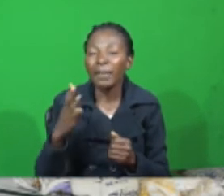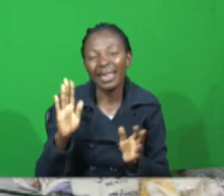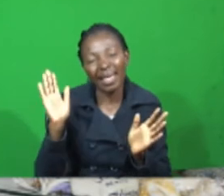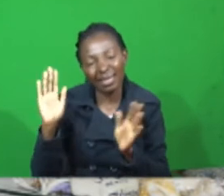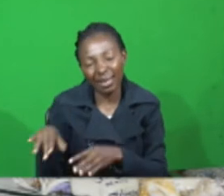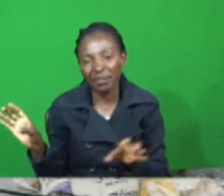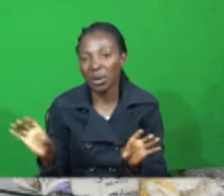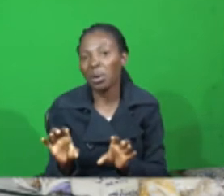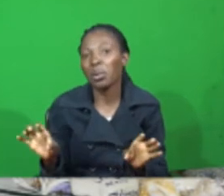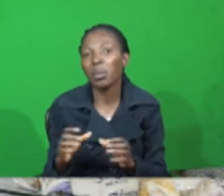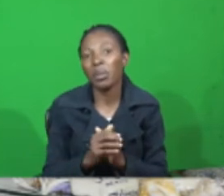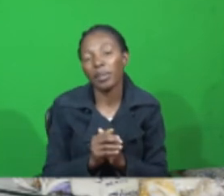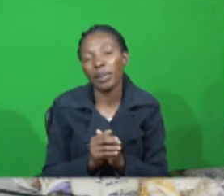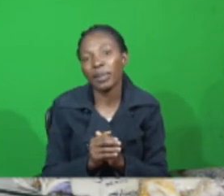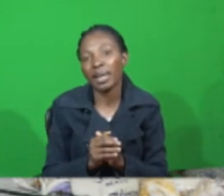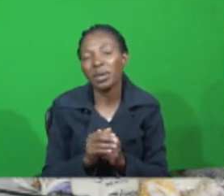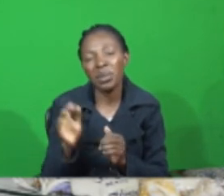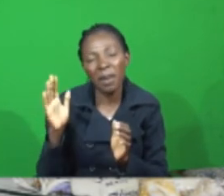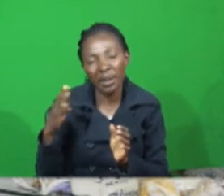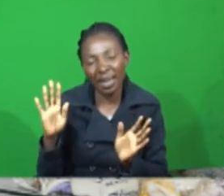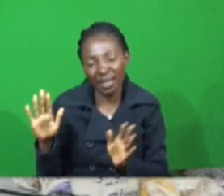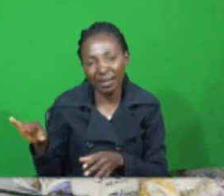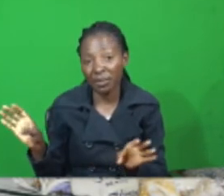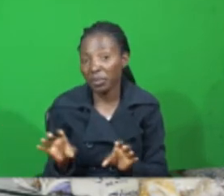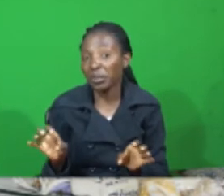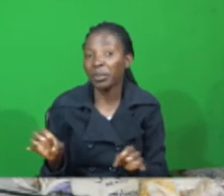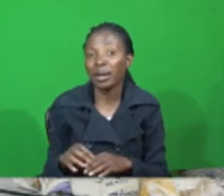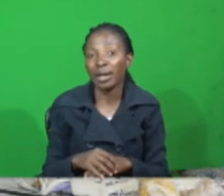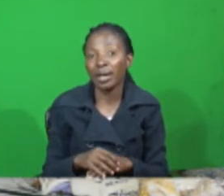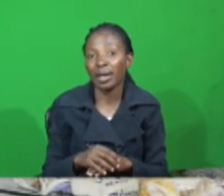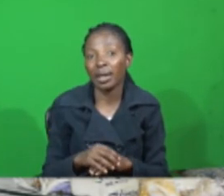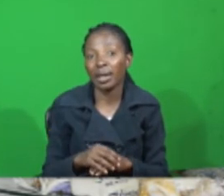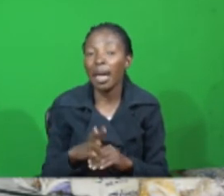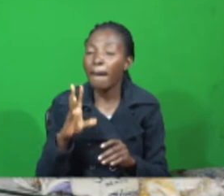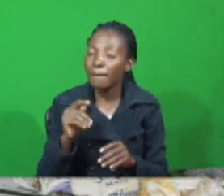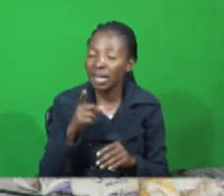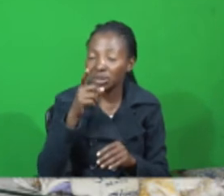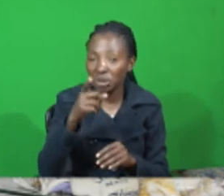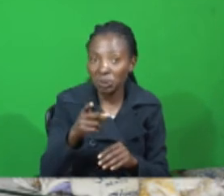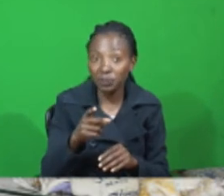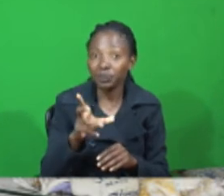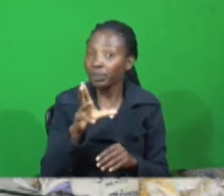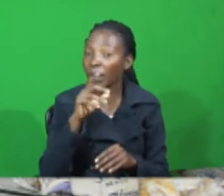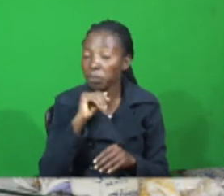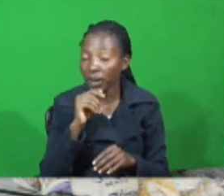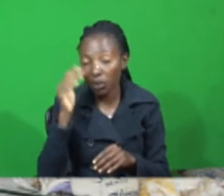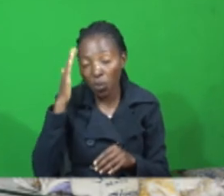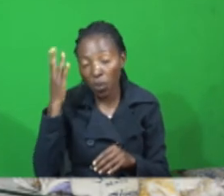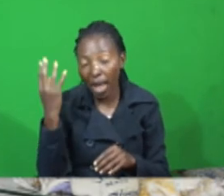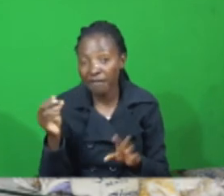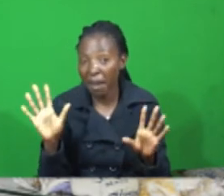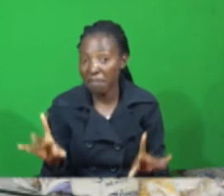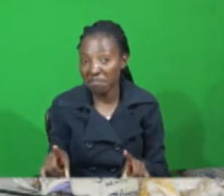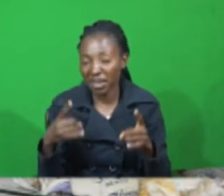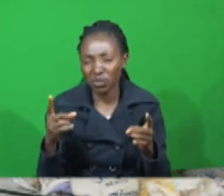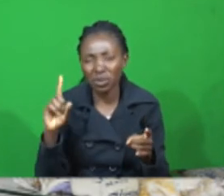basa rakadaro unosiya basa rakadaro zvingopera but imimiwo futi vane mamaids mamwe ari kungokaruka azongosiya